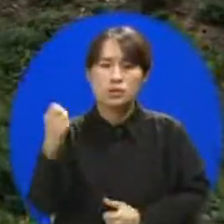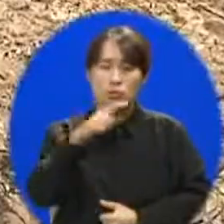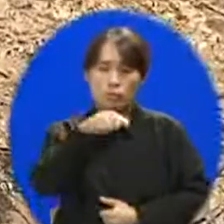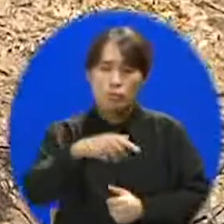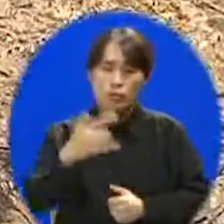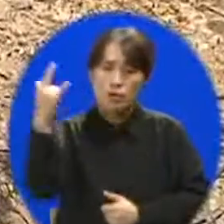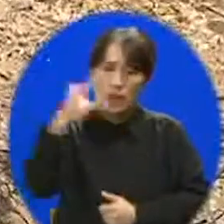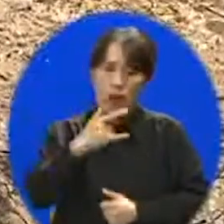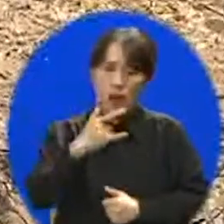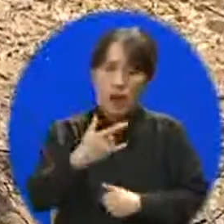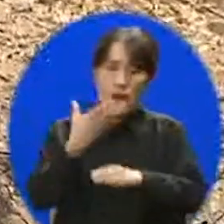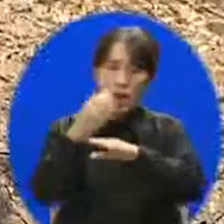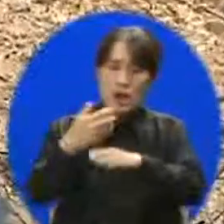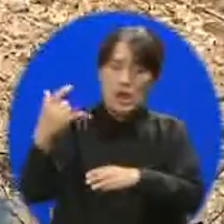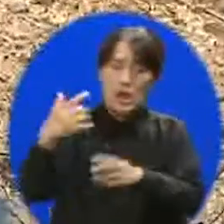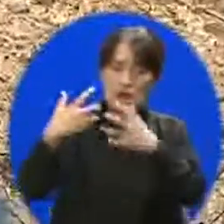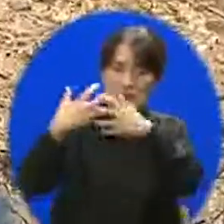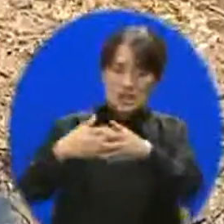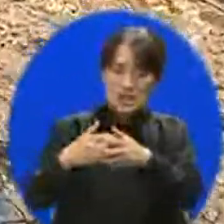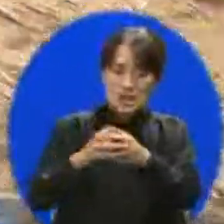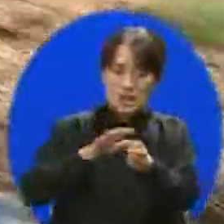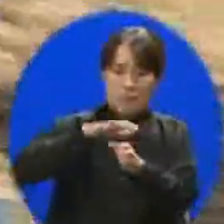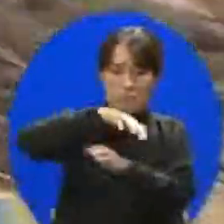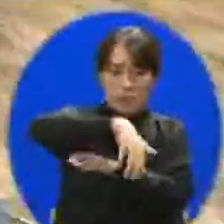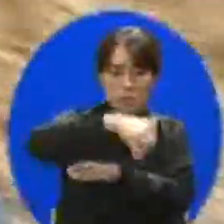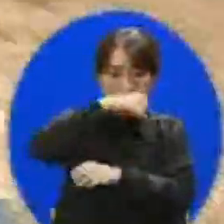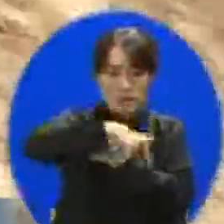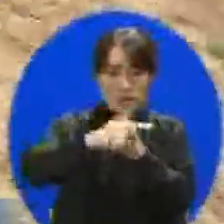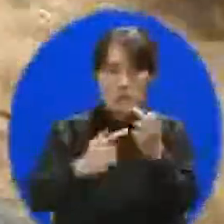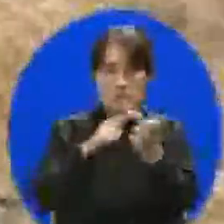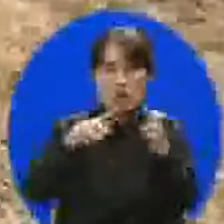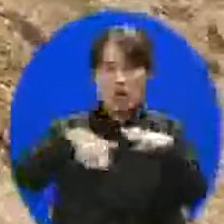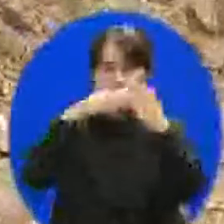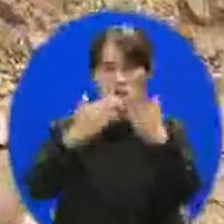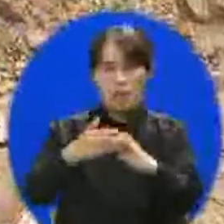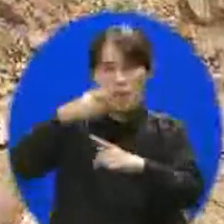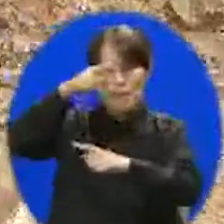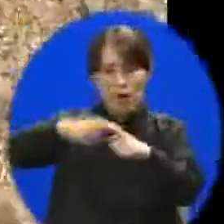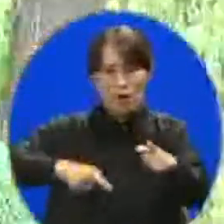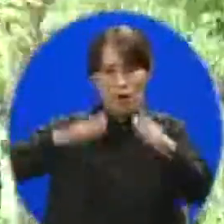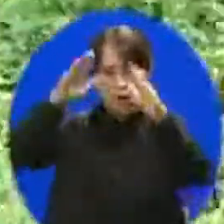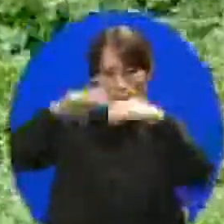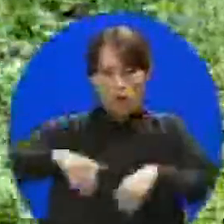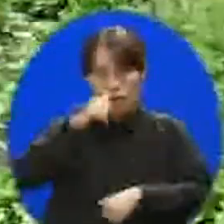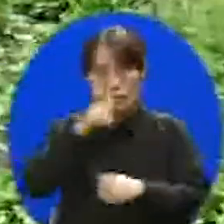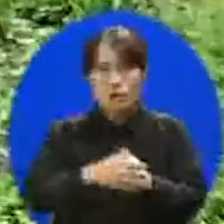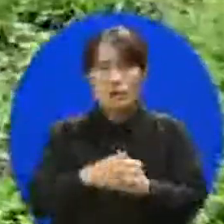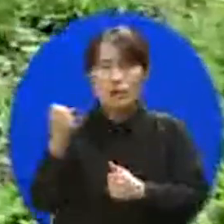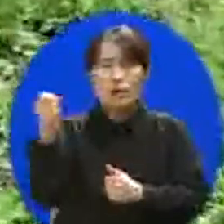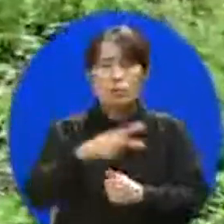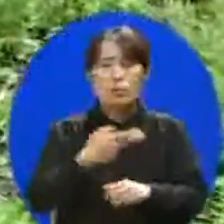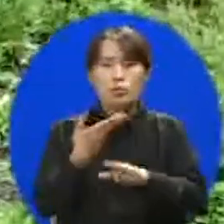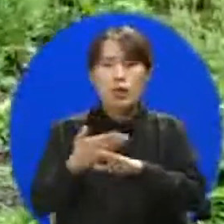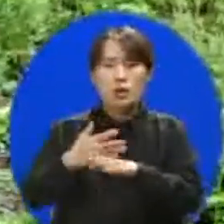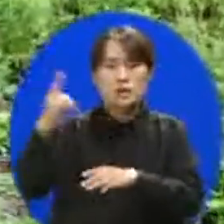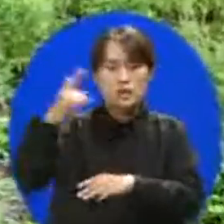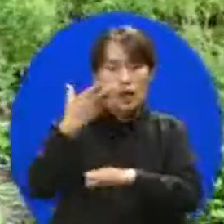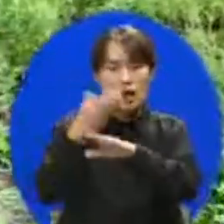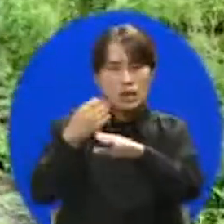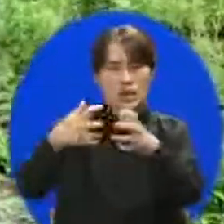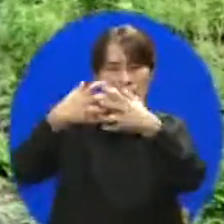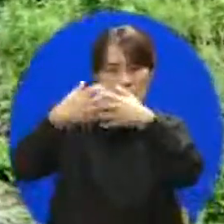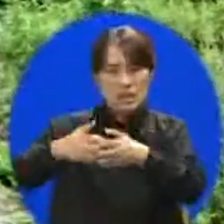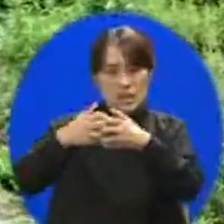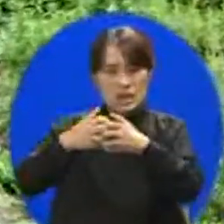태양광 시설 바로 옆을 빗겨 흘러내린 토 사는 삶 하나를 두동강 됐습니다 또 다른 태양광 시설은 절개지